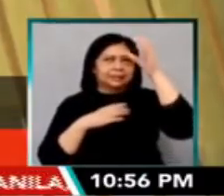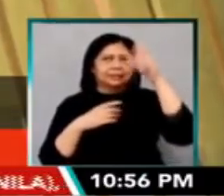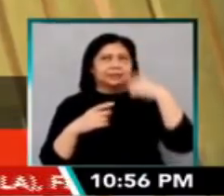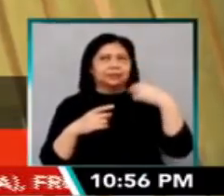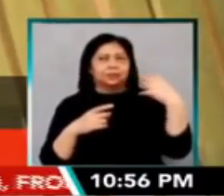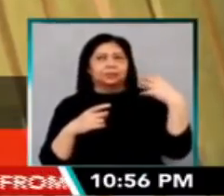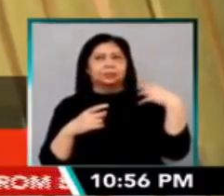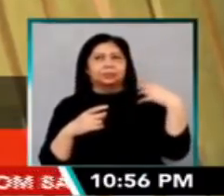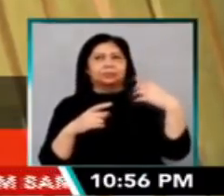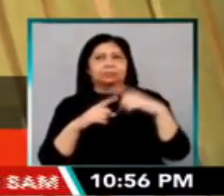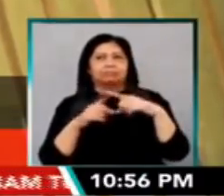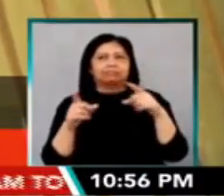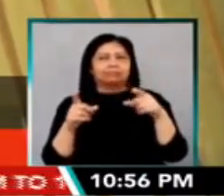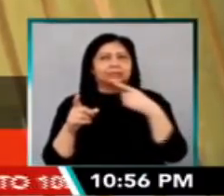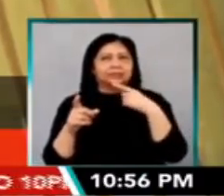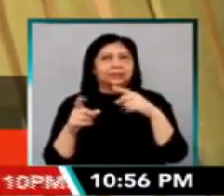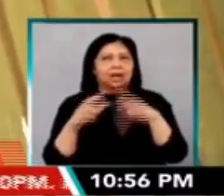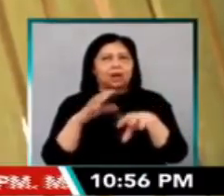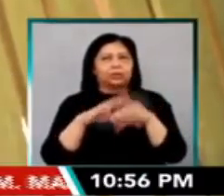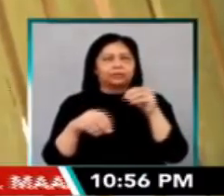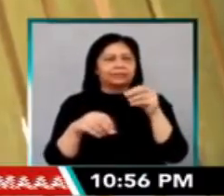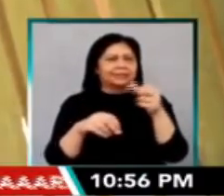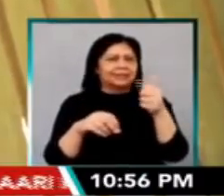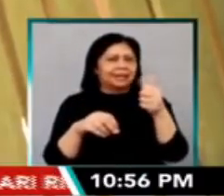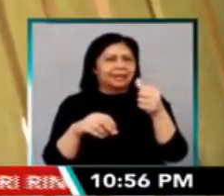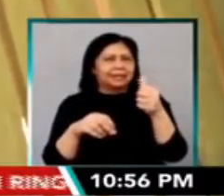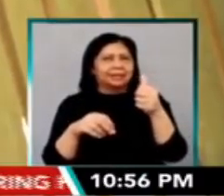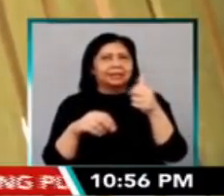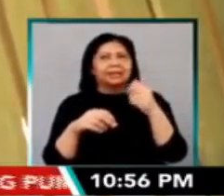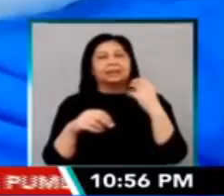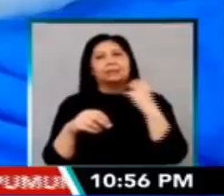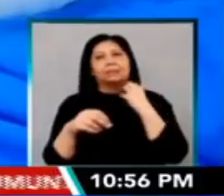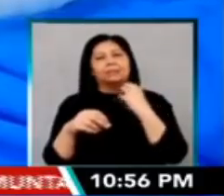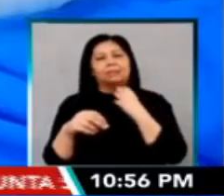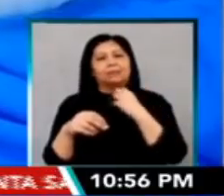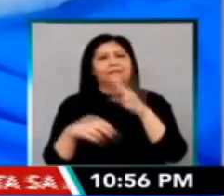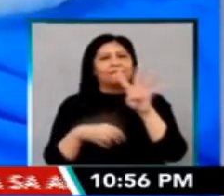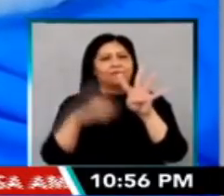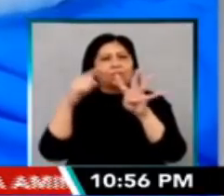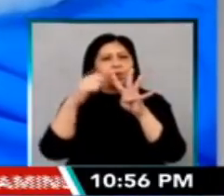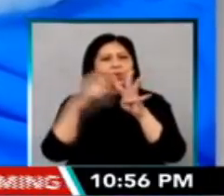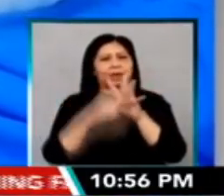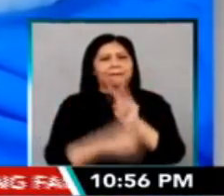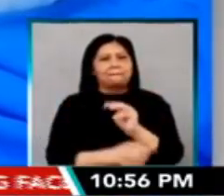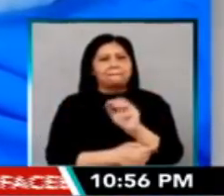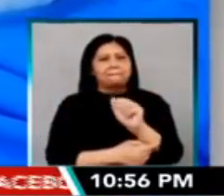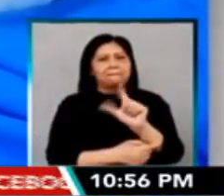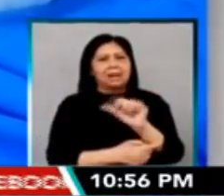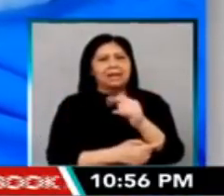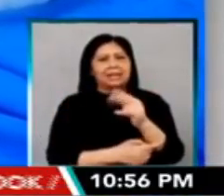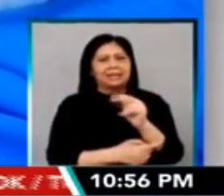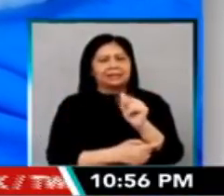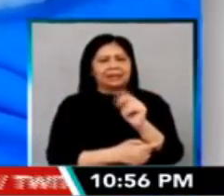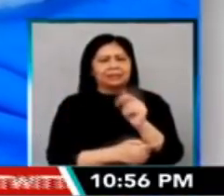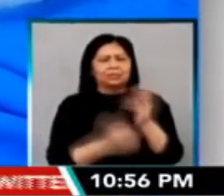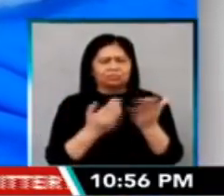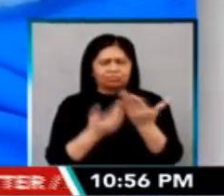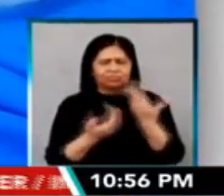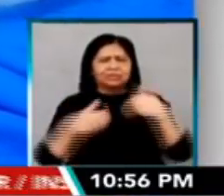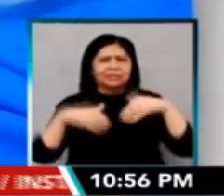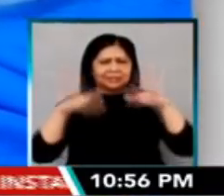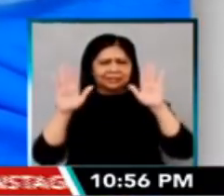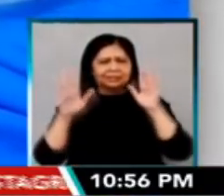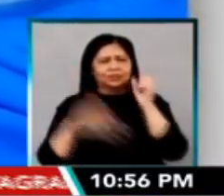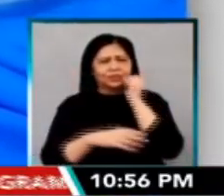10, tapos out of 10 na bukol, 4 po yung malignant. Muntik na raw noong sumuko si Sheena, lalo